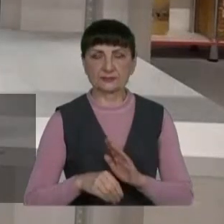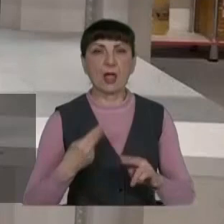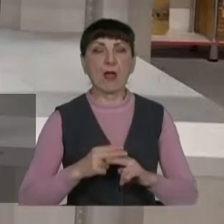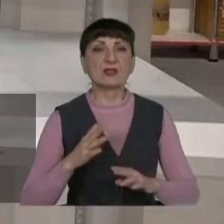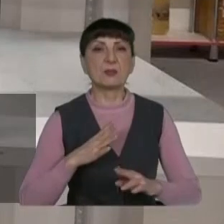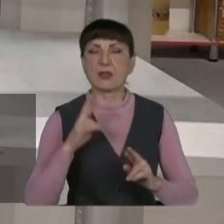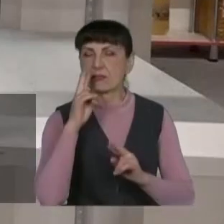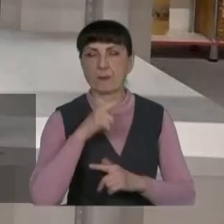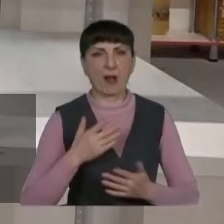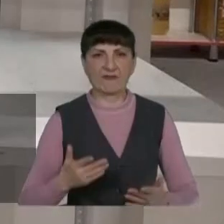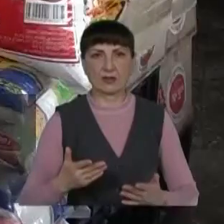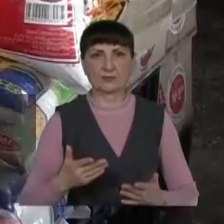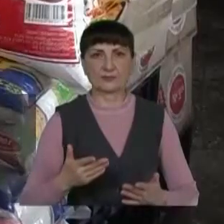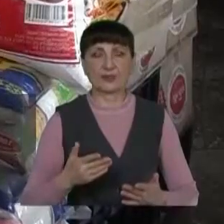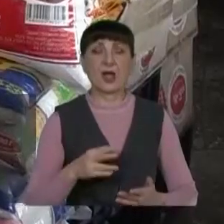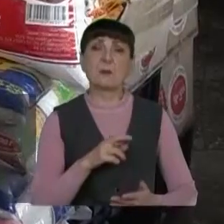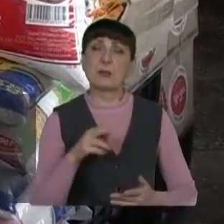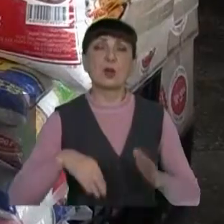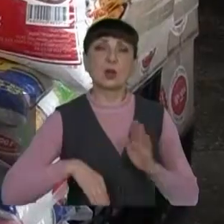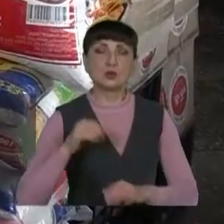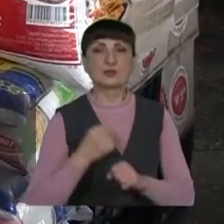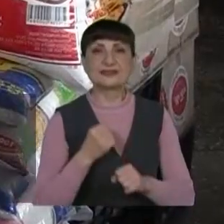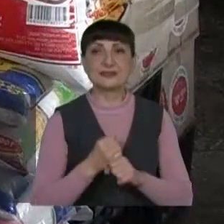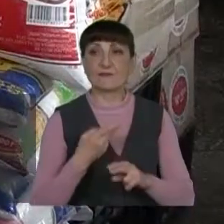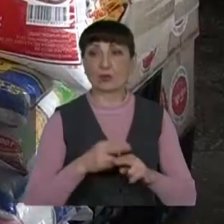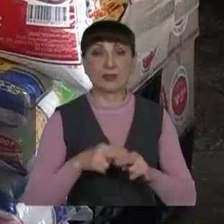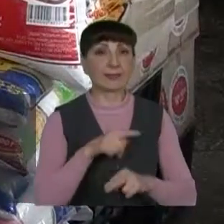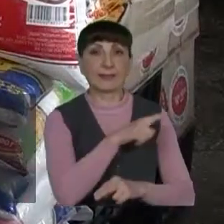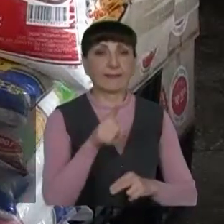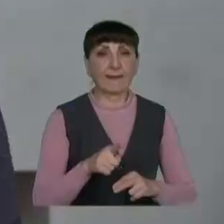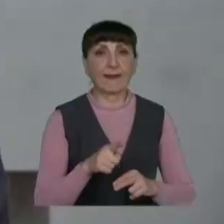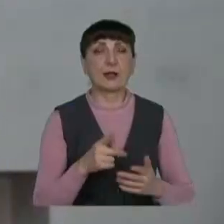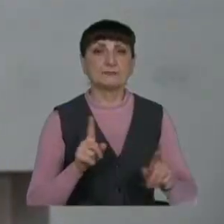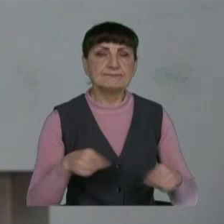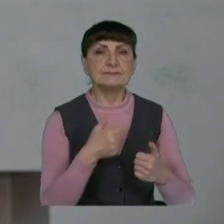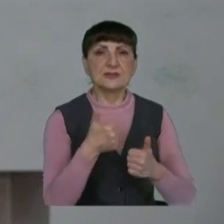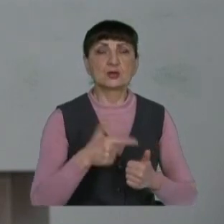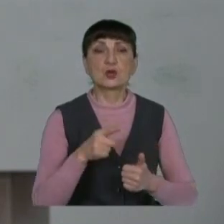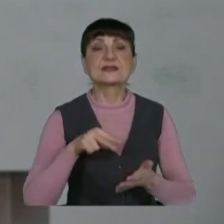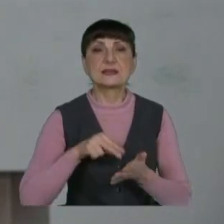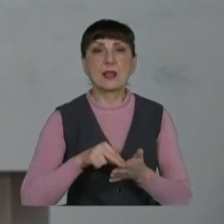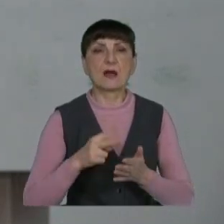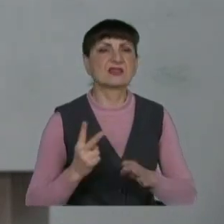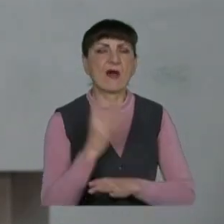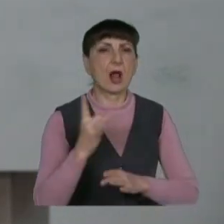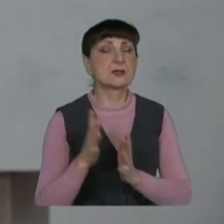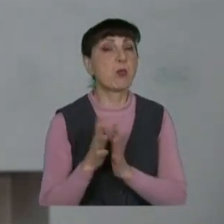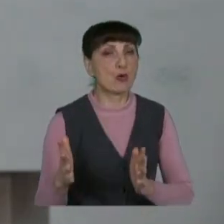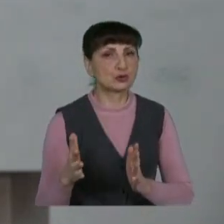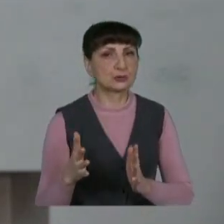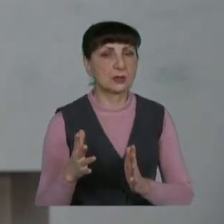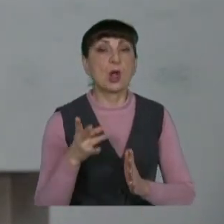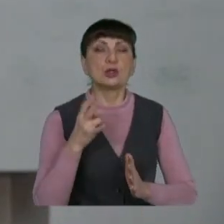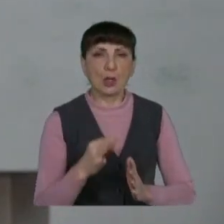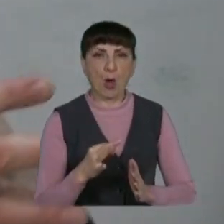бы неправильно. Так не проще ли сделать вот эти вот отрасли рентабельными? Да, это обернется тем, что цена будет в два раза больше, но,